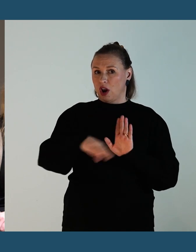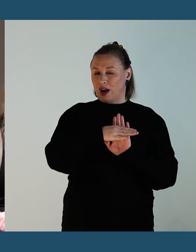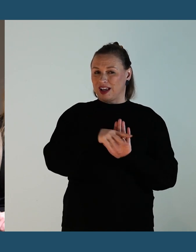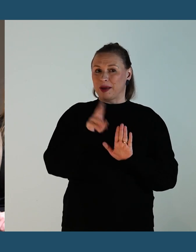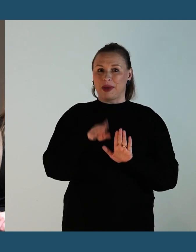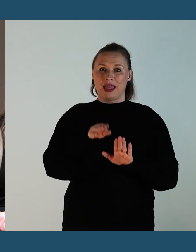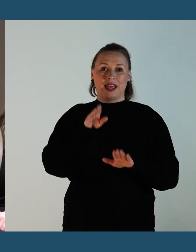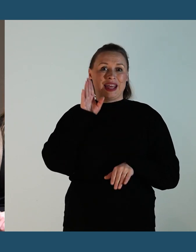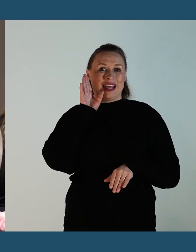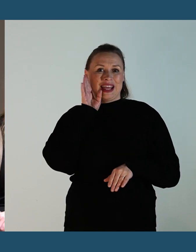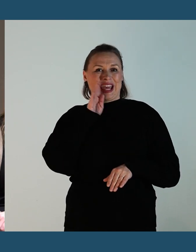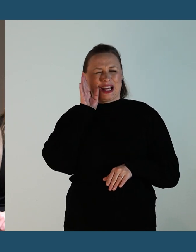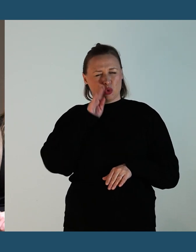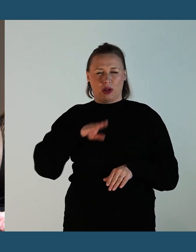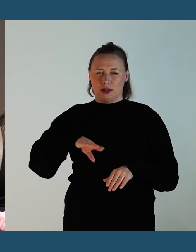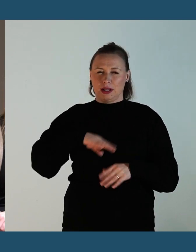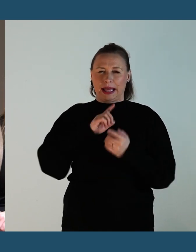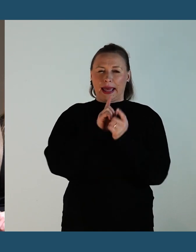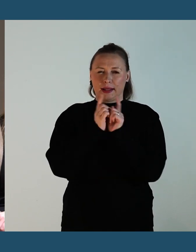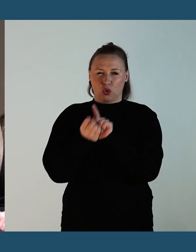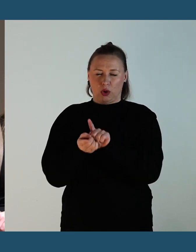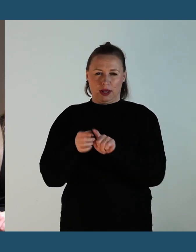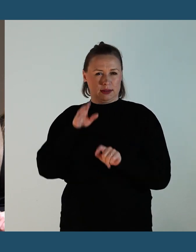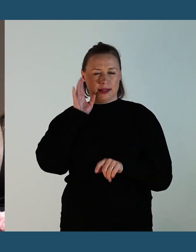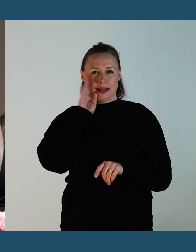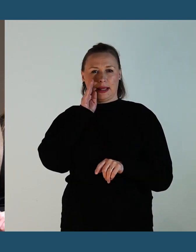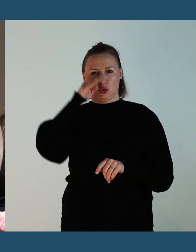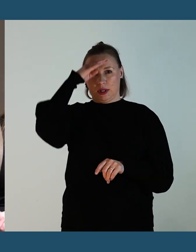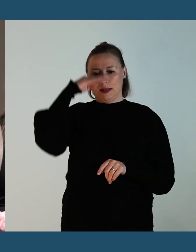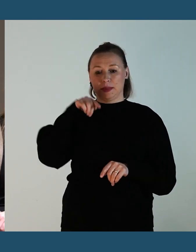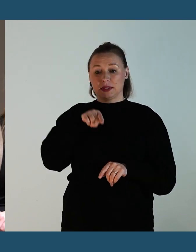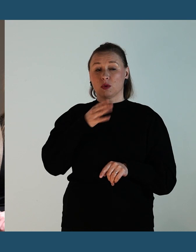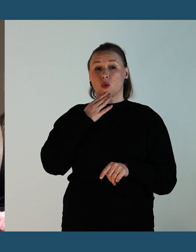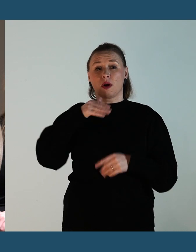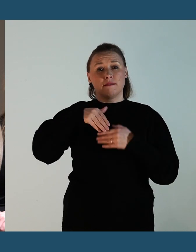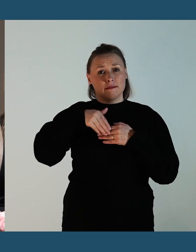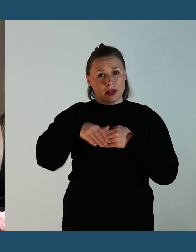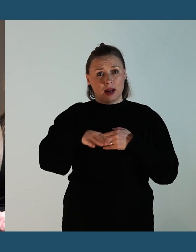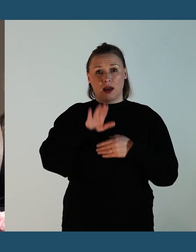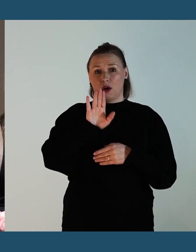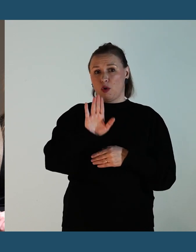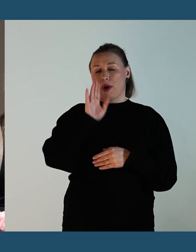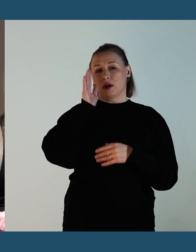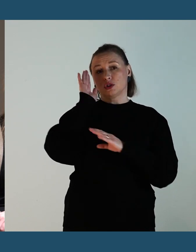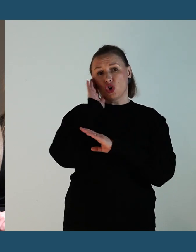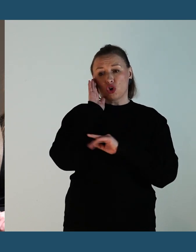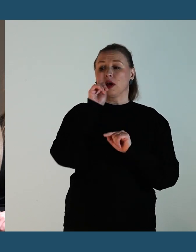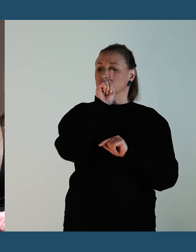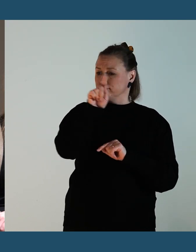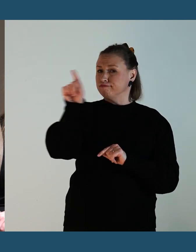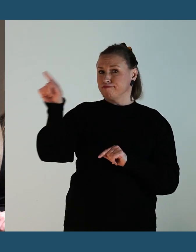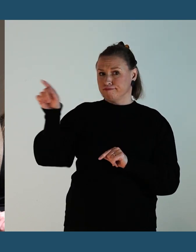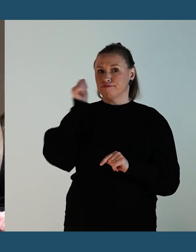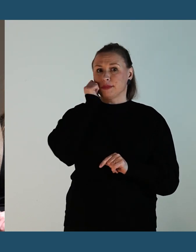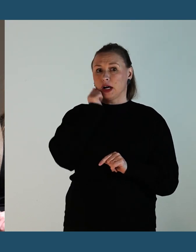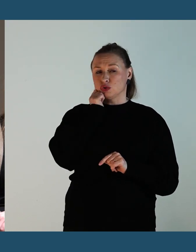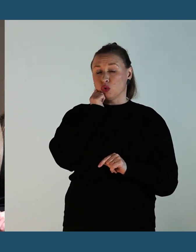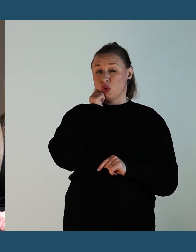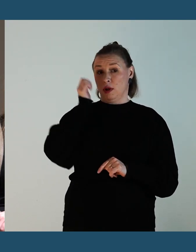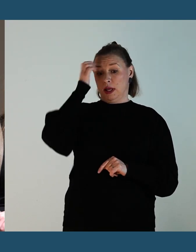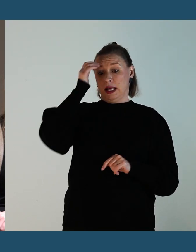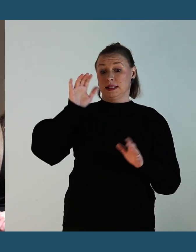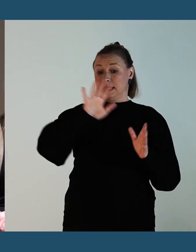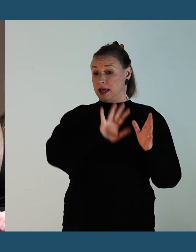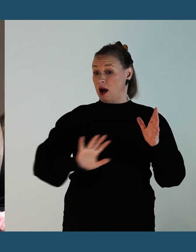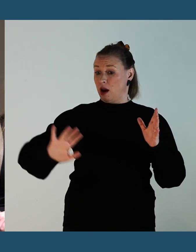asuu vielä omissa kodeissaan, ja esimerkiksi Helsingissä on paljon niin